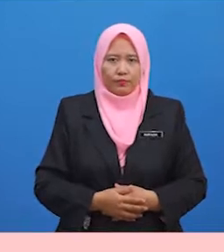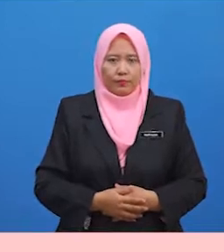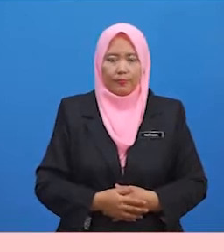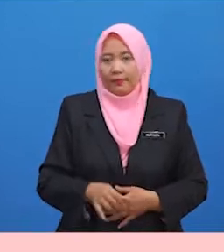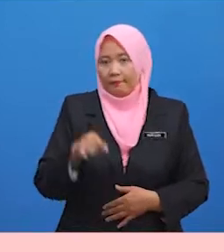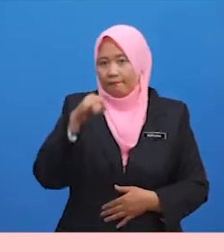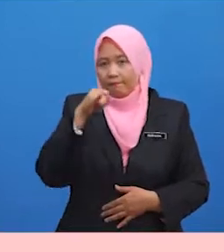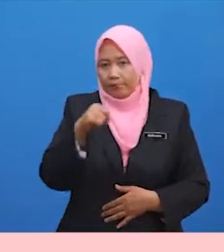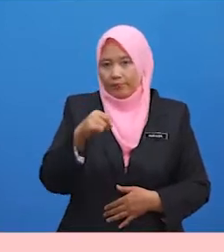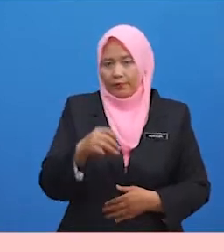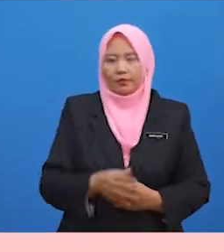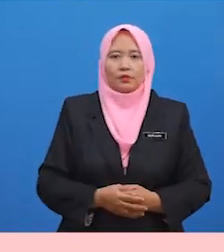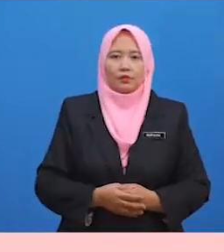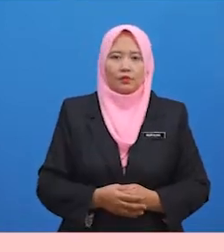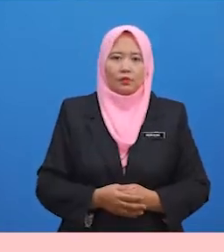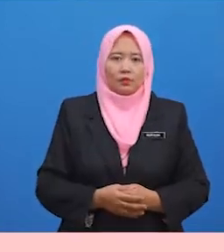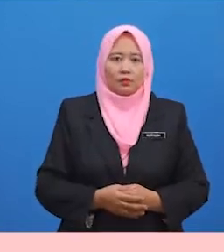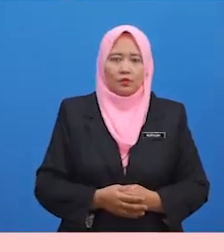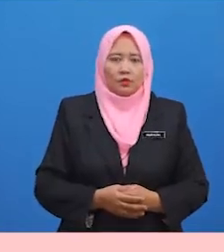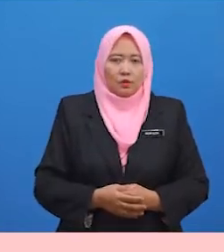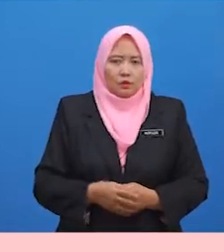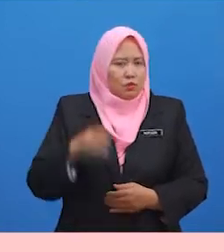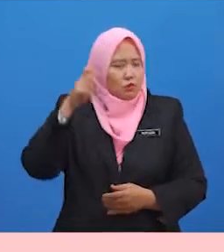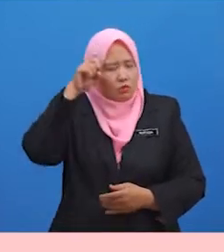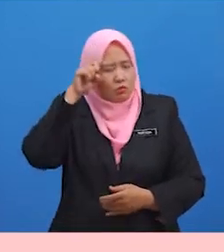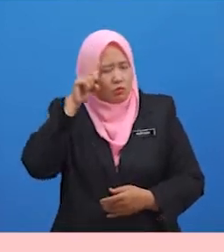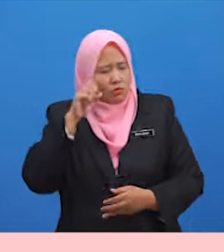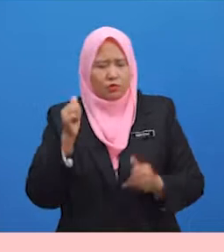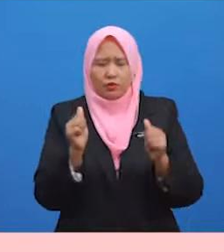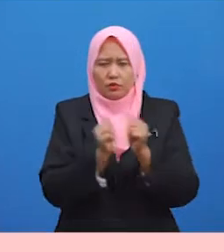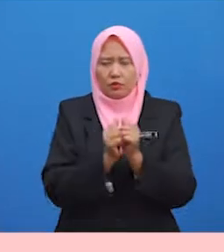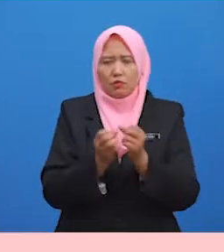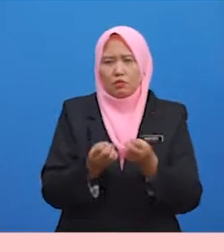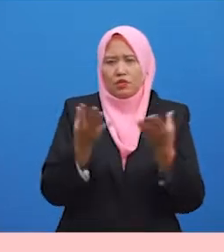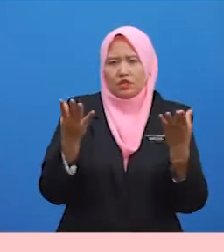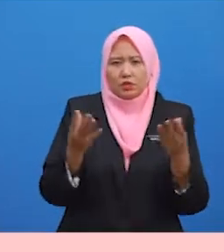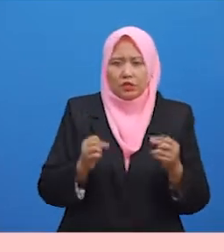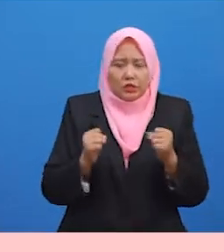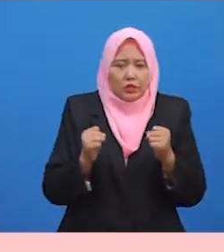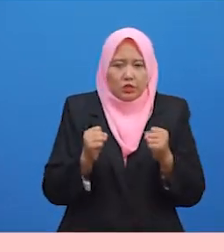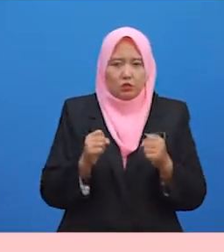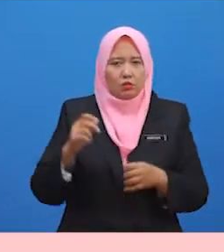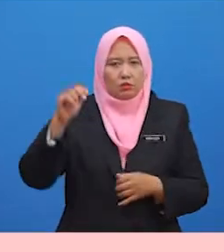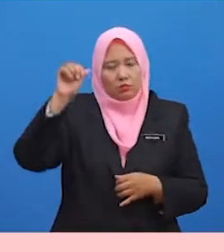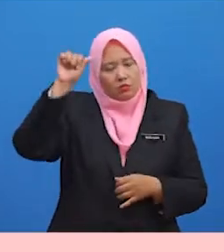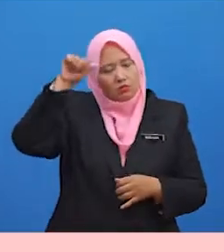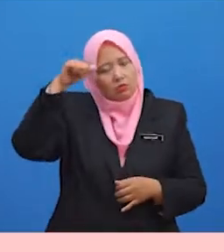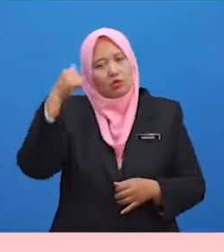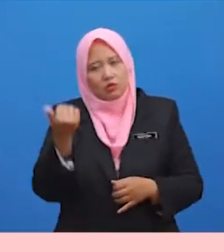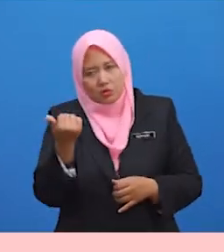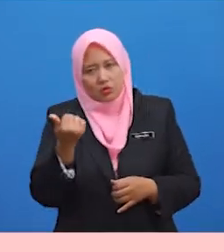Gejala dan tanda hipoglisemia adalah seperti berpeluh dengan banyak, menggigil, pening, rasa sangat